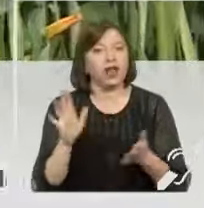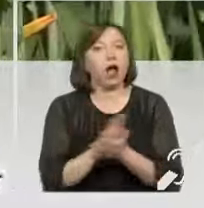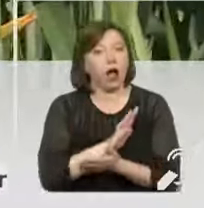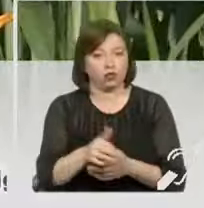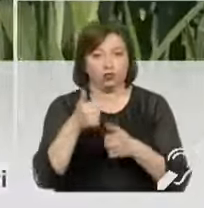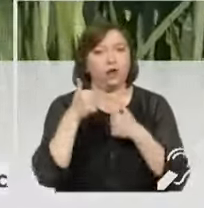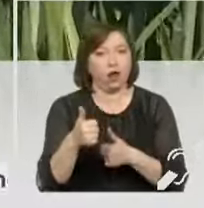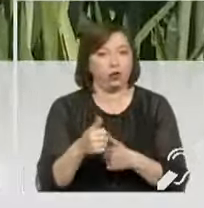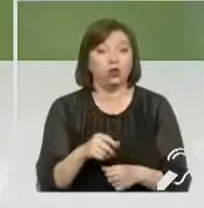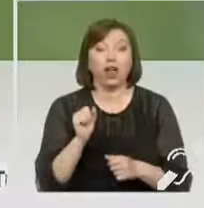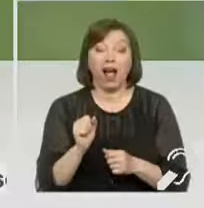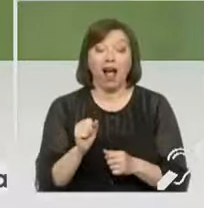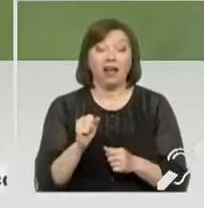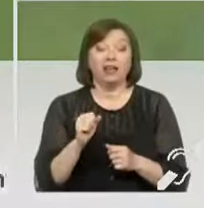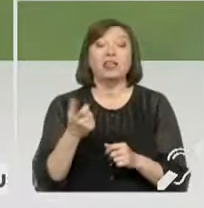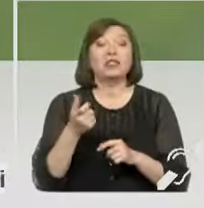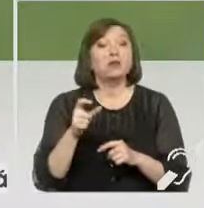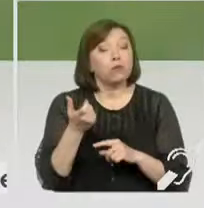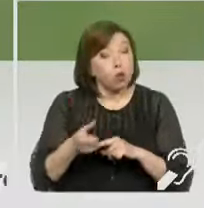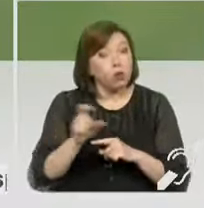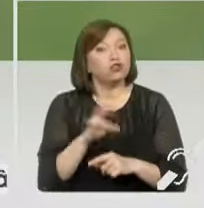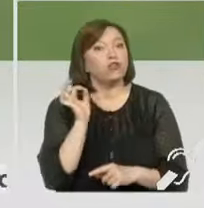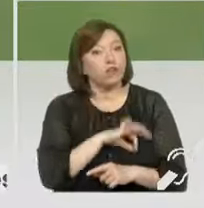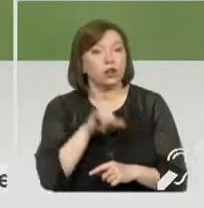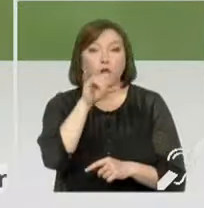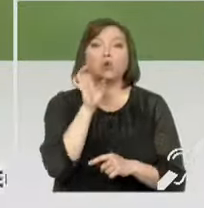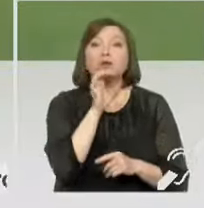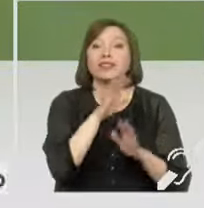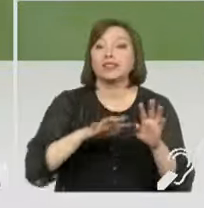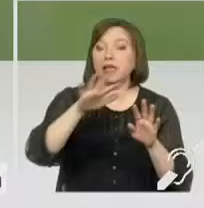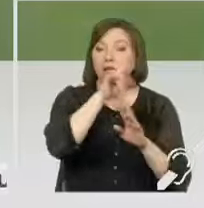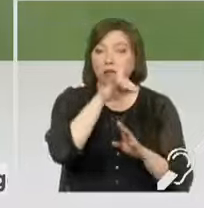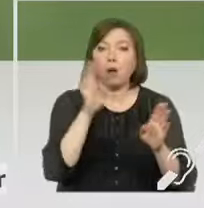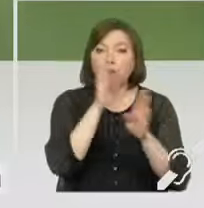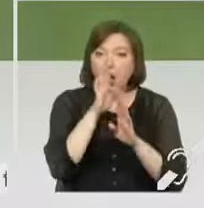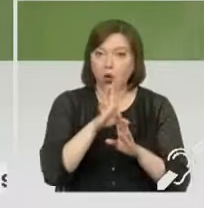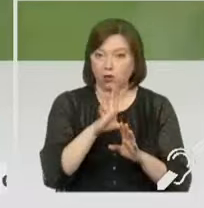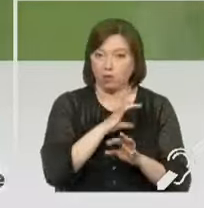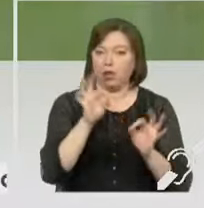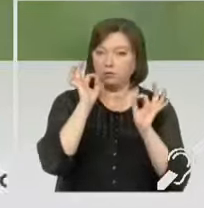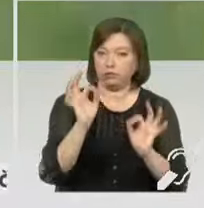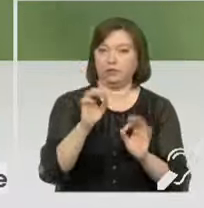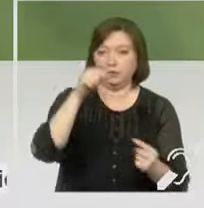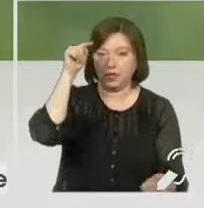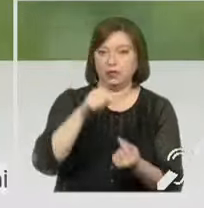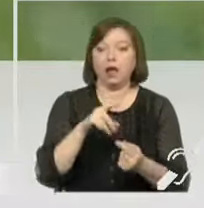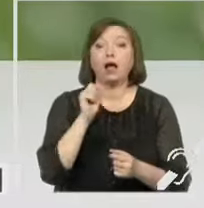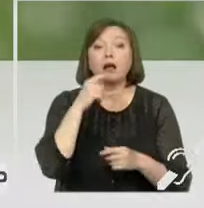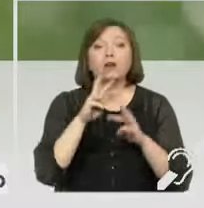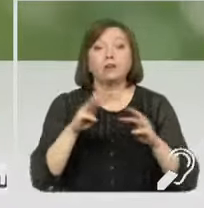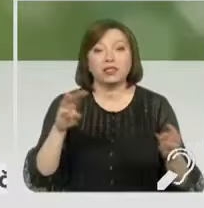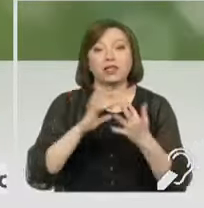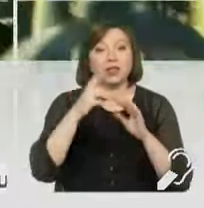calitate bună. De departe însă, cei mai câștigați sunt fermierii de la nord, unde și vremea a ținut cu ei. Potrivit reprezentanților